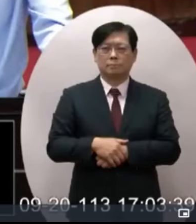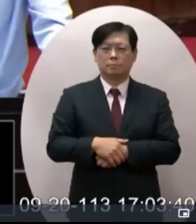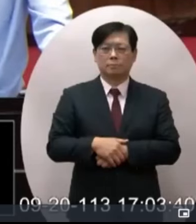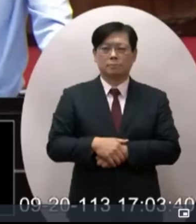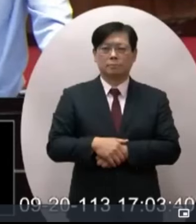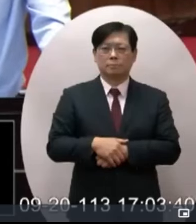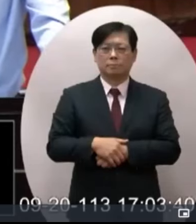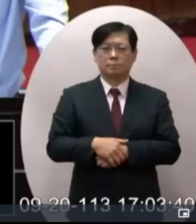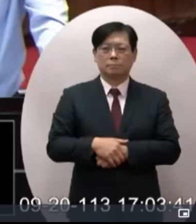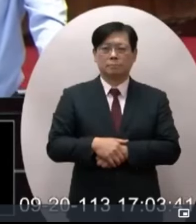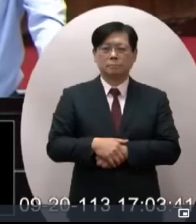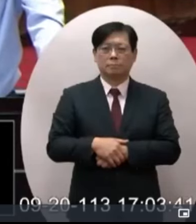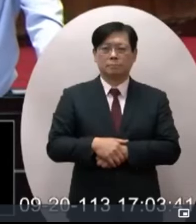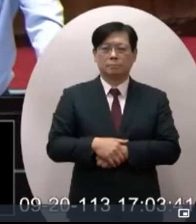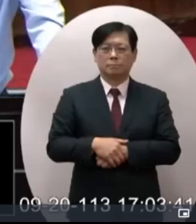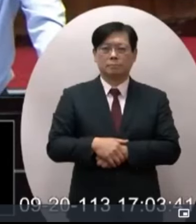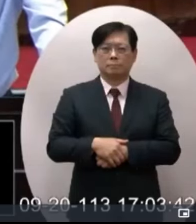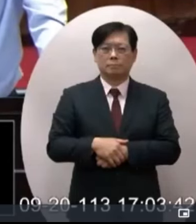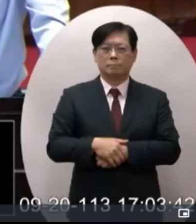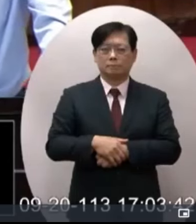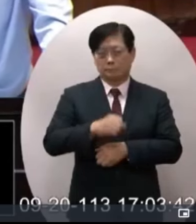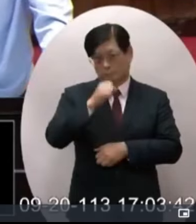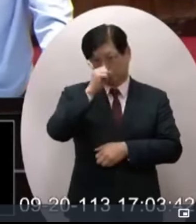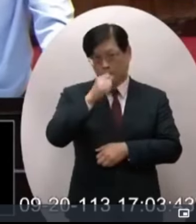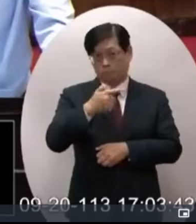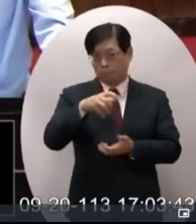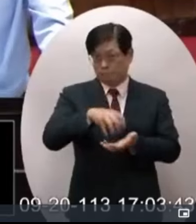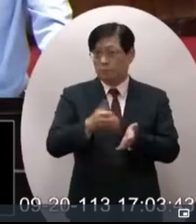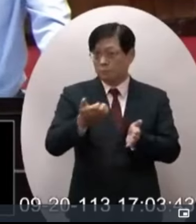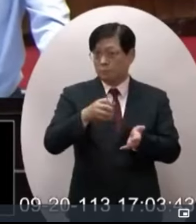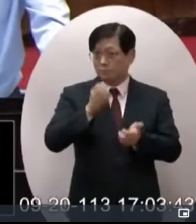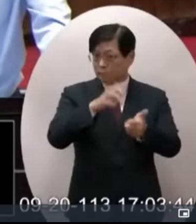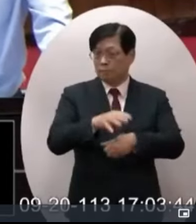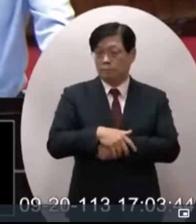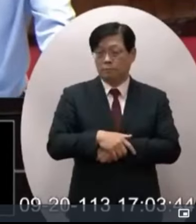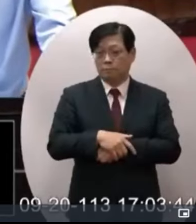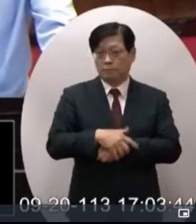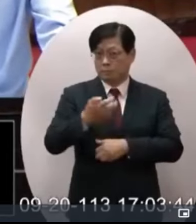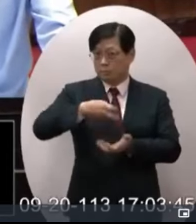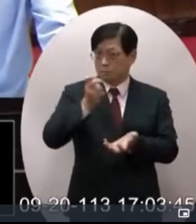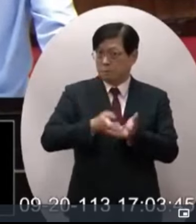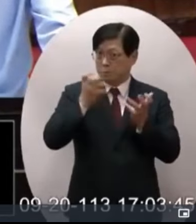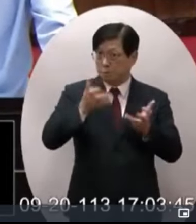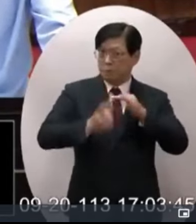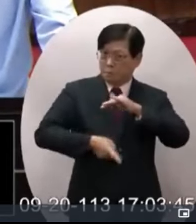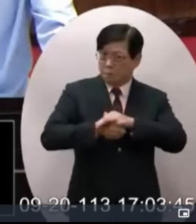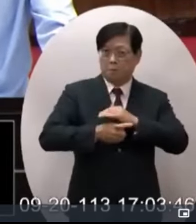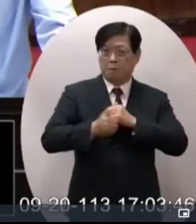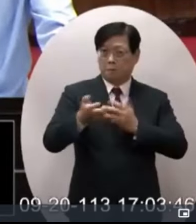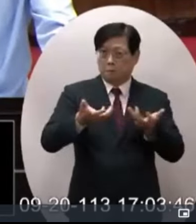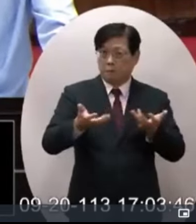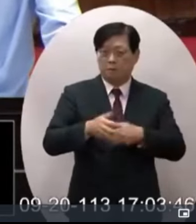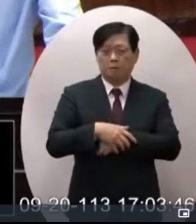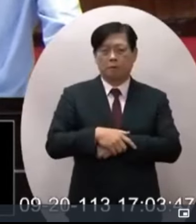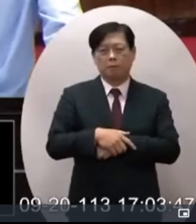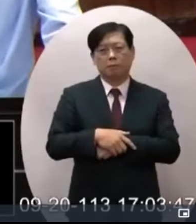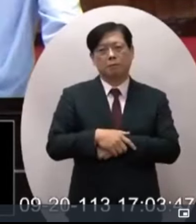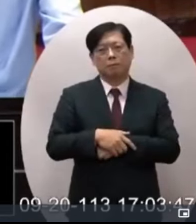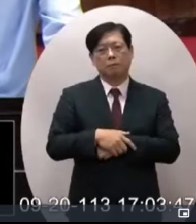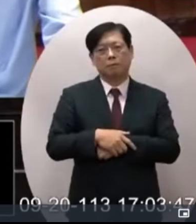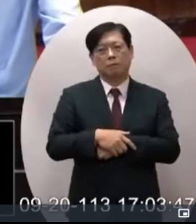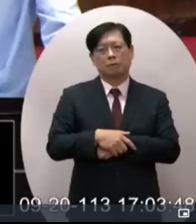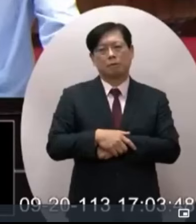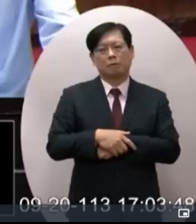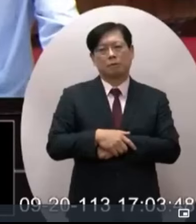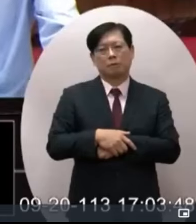是最高法院再做一个审理。 好，这重点我刚刚讲，所谓的最严重之罪哈、他因为这个